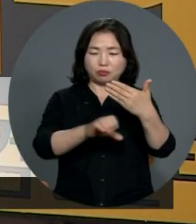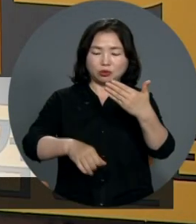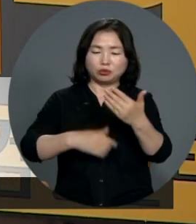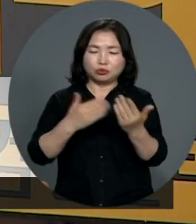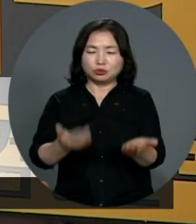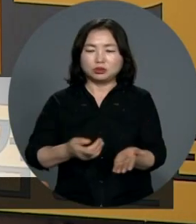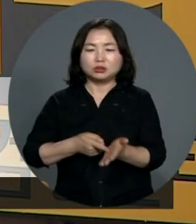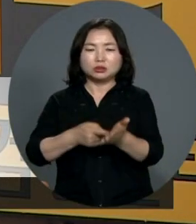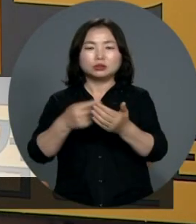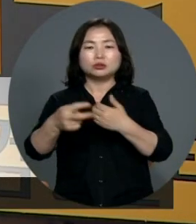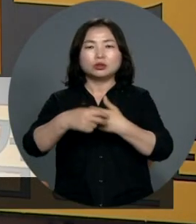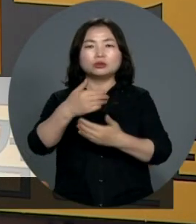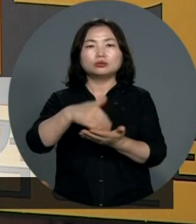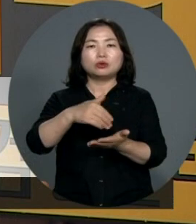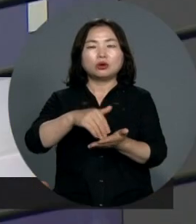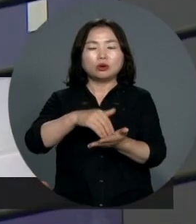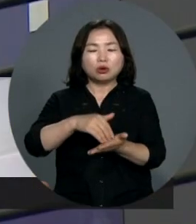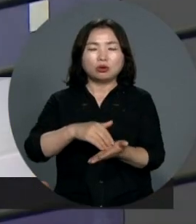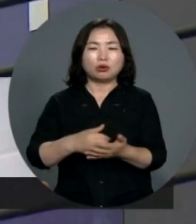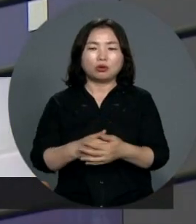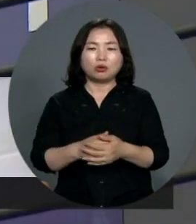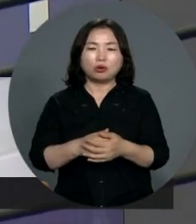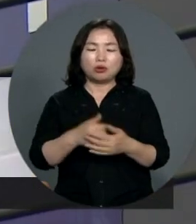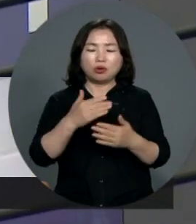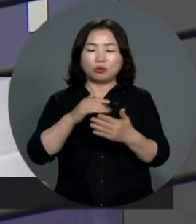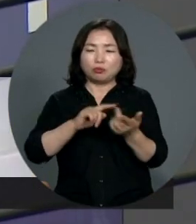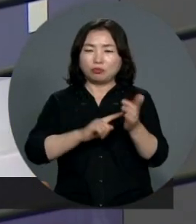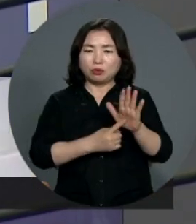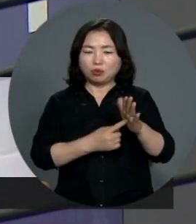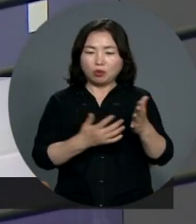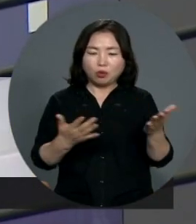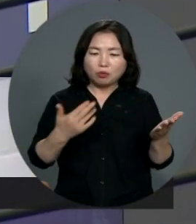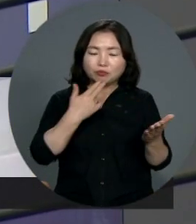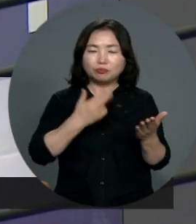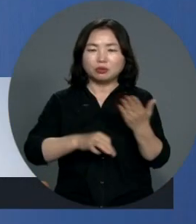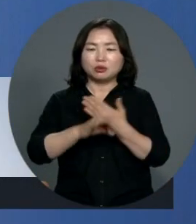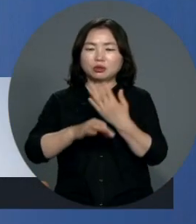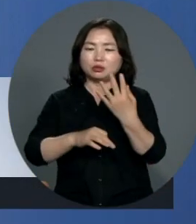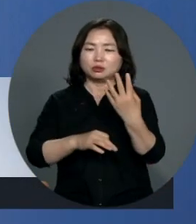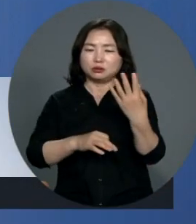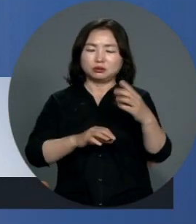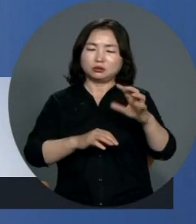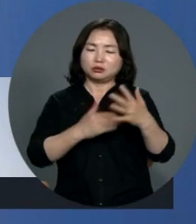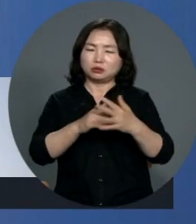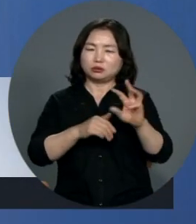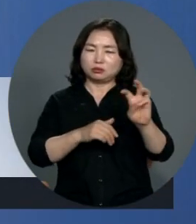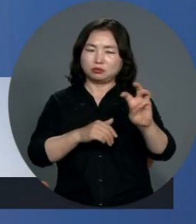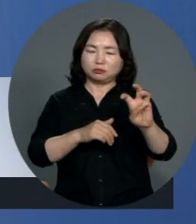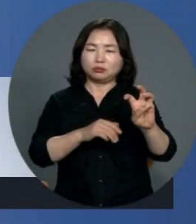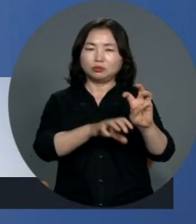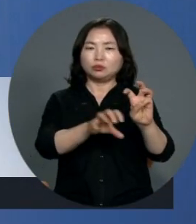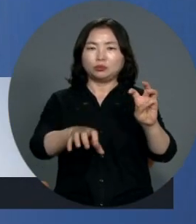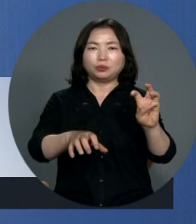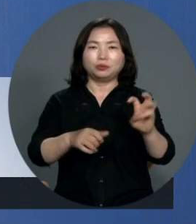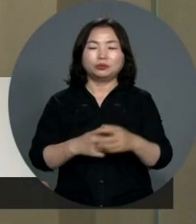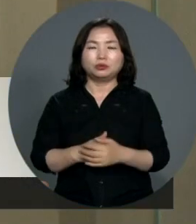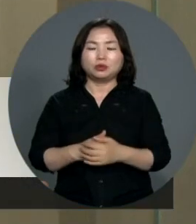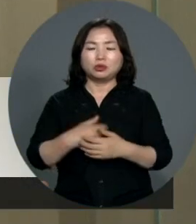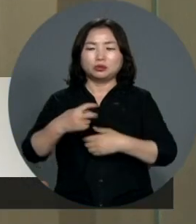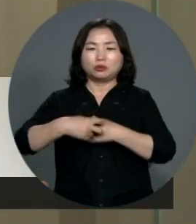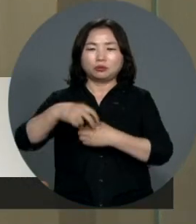신고한 병원의 병의원의 현황은 공식 발표하지 않았지만 30여 곳에 그친 것으로 알려졌습니다